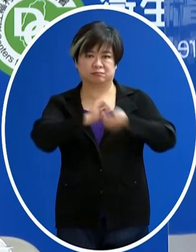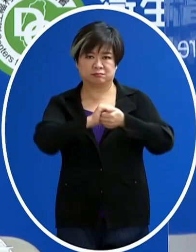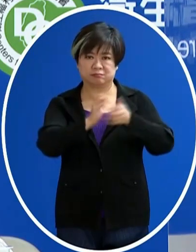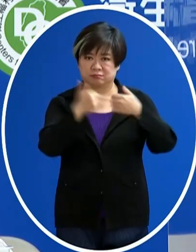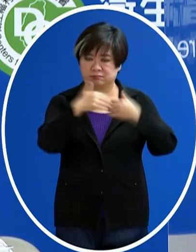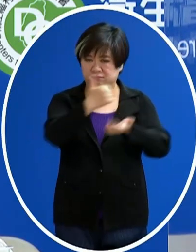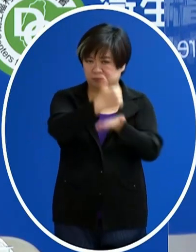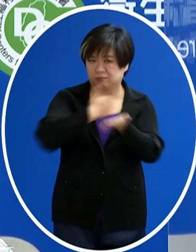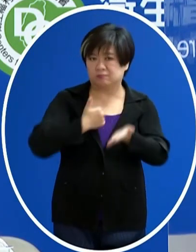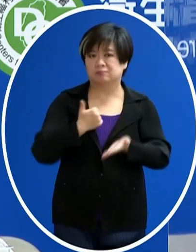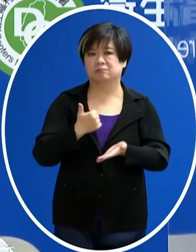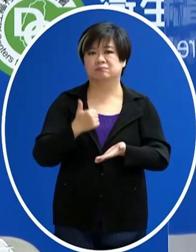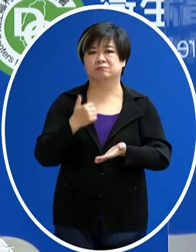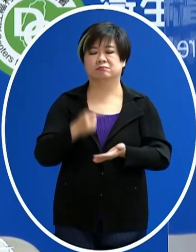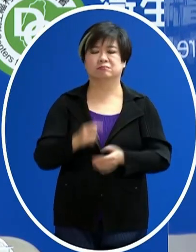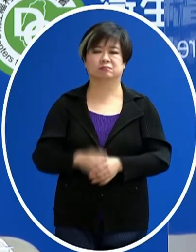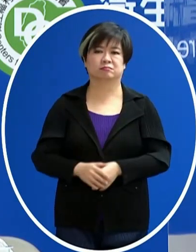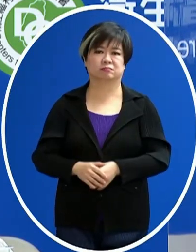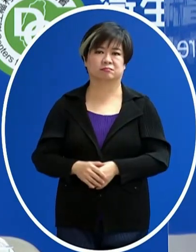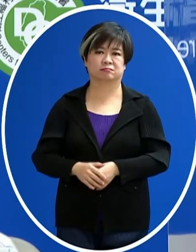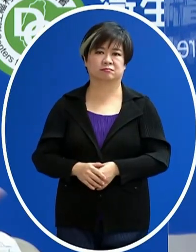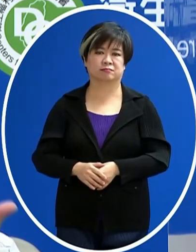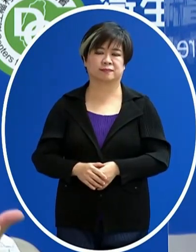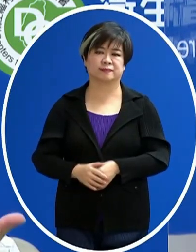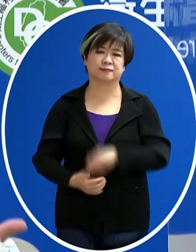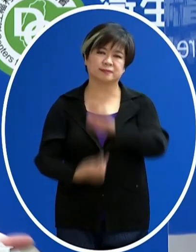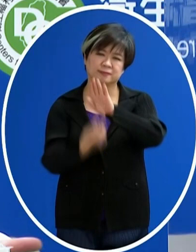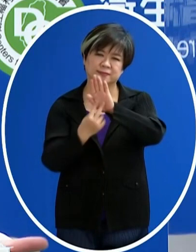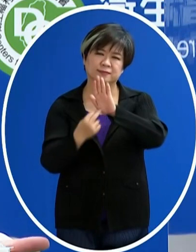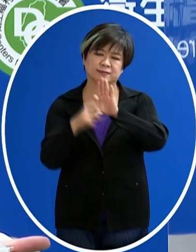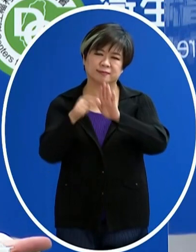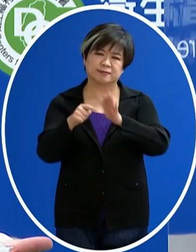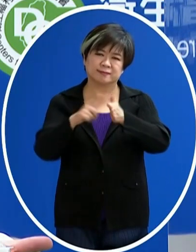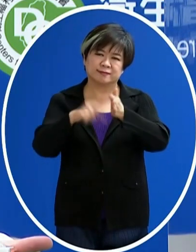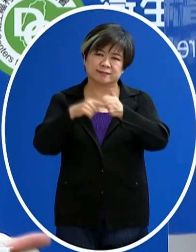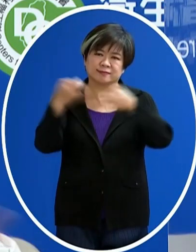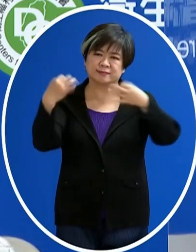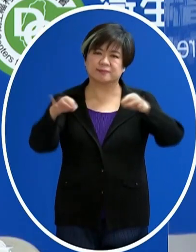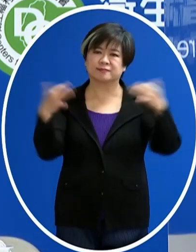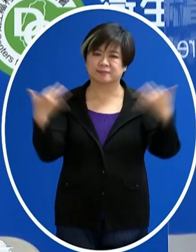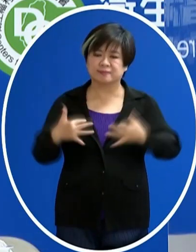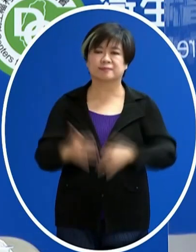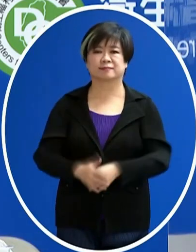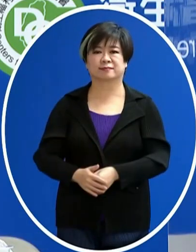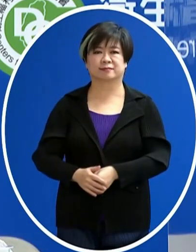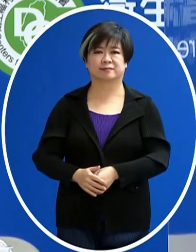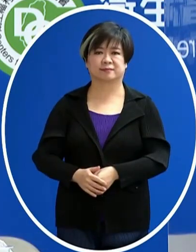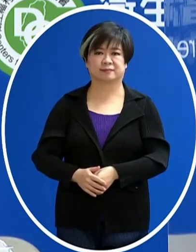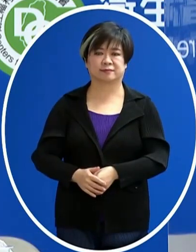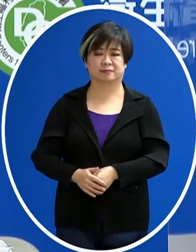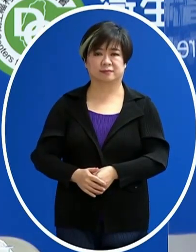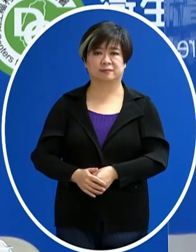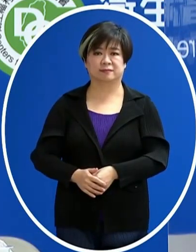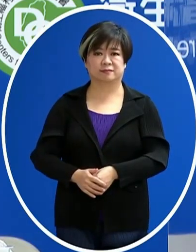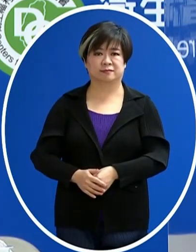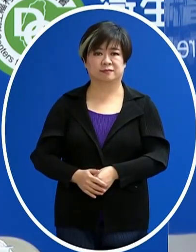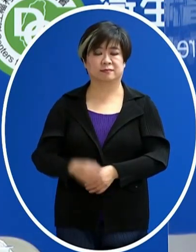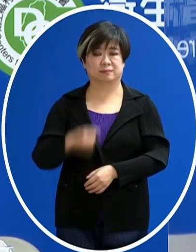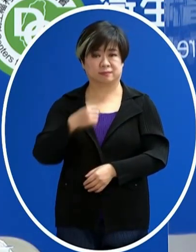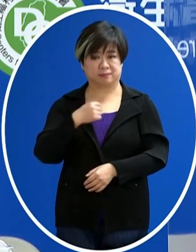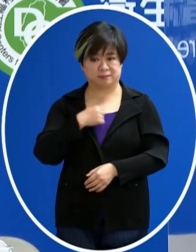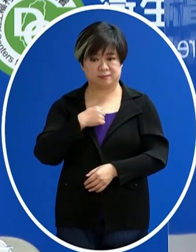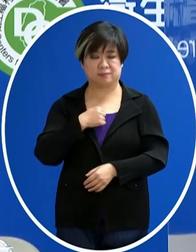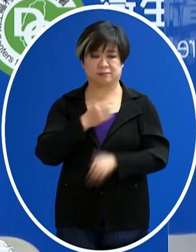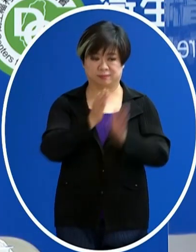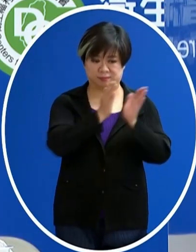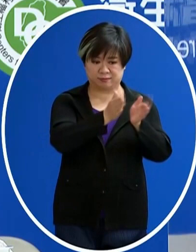要不要进一步的谈嘛，好，所以这其实这很单纯的一个问题，我们现在就是好进行，那每一